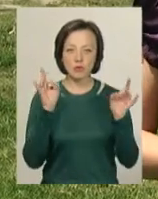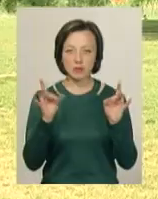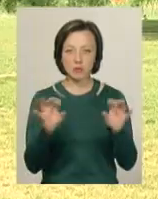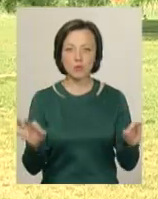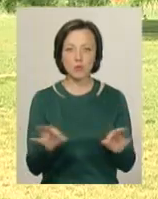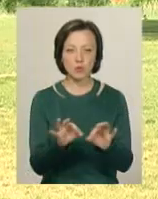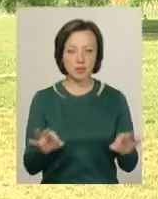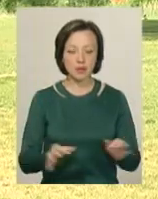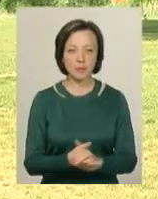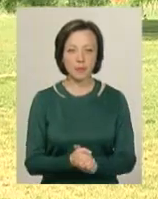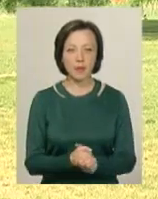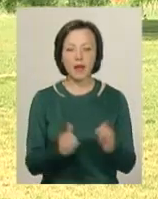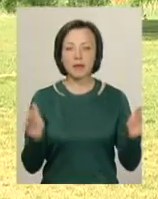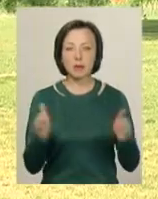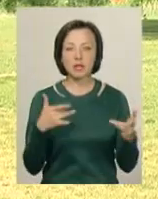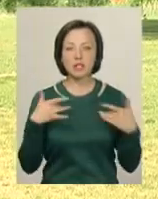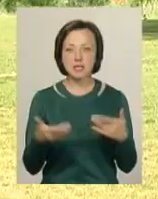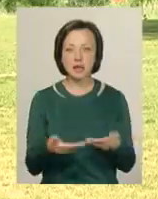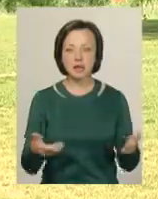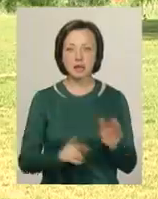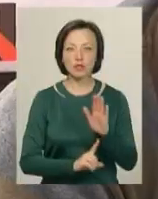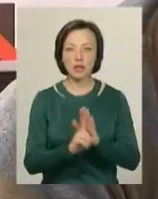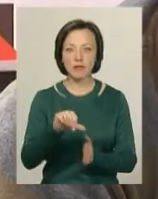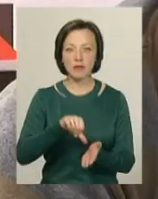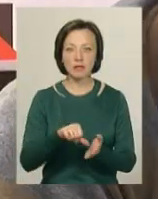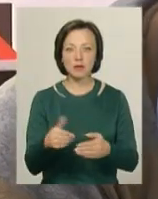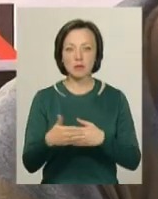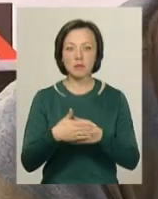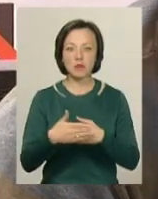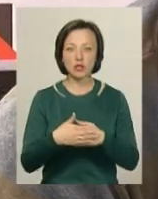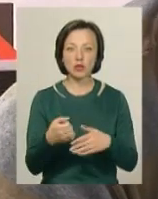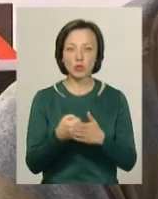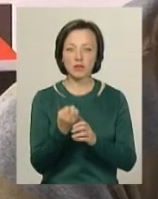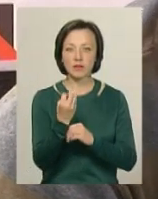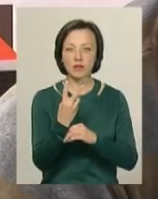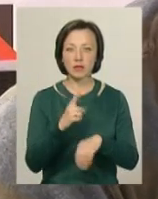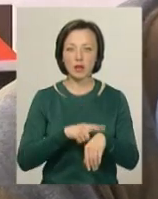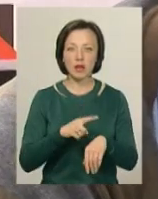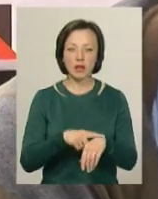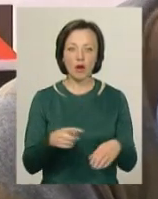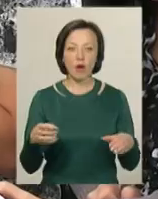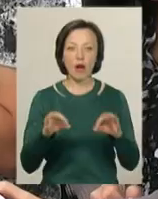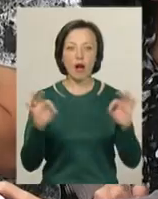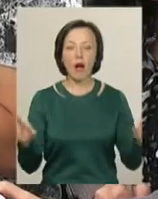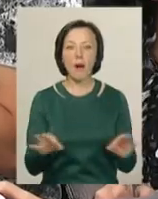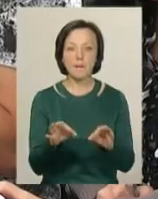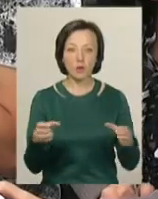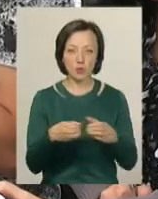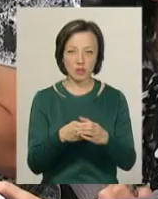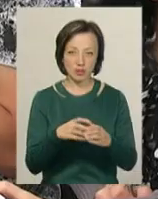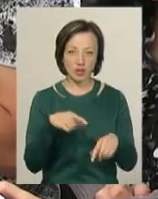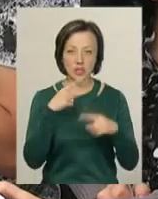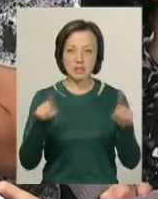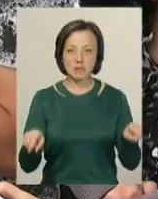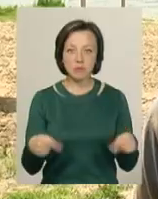музика. На меншій за розміром сцені виступи починатимуться ближче до опівночі. Там гратимуть камерні гурти, каже співорганізатор фестивалю